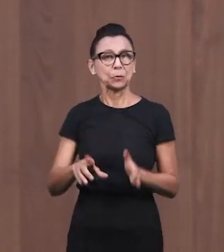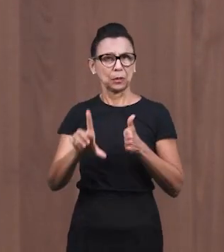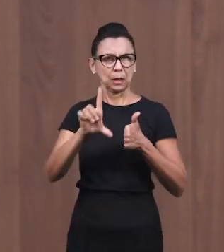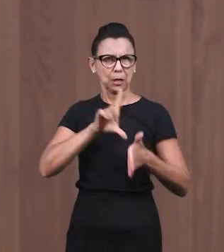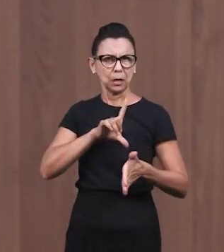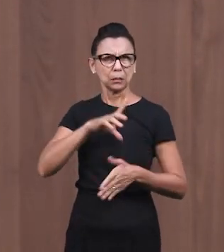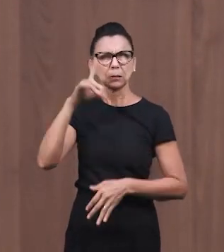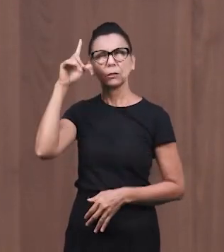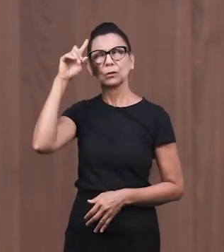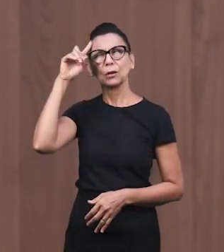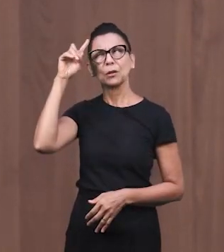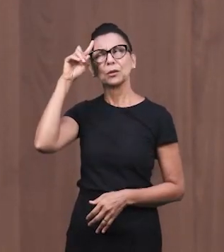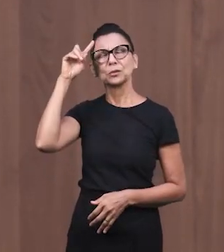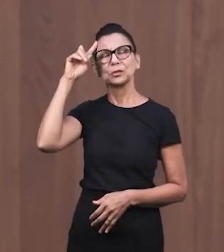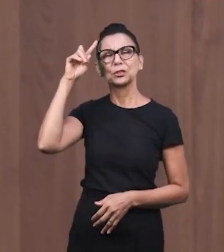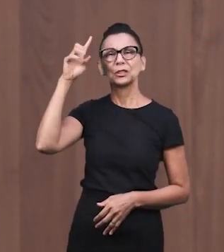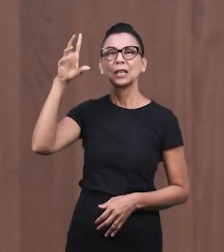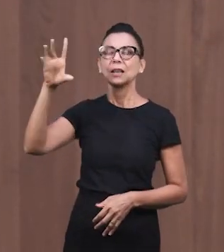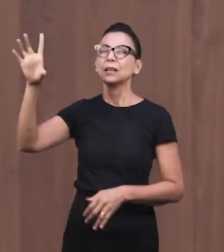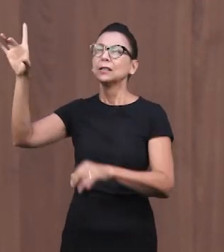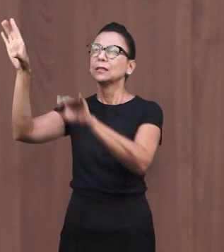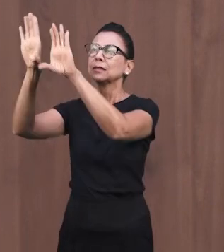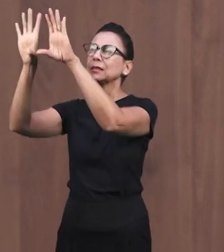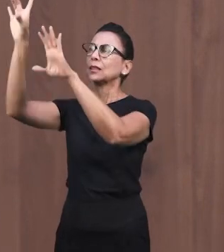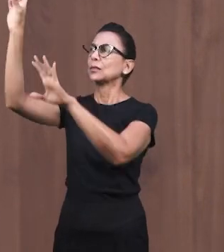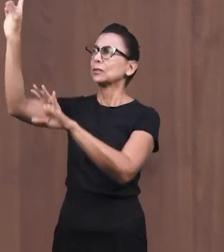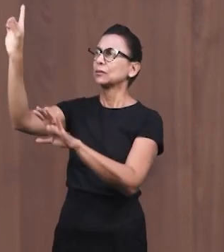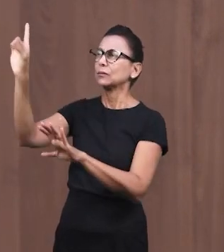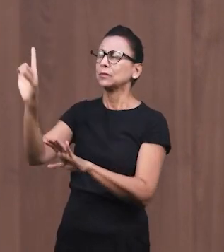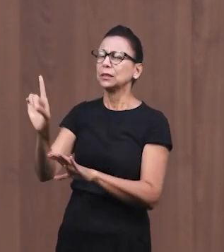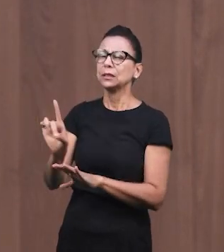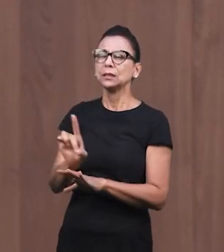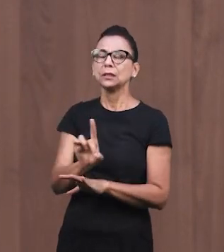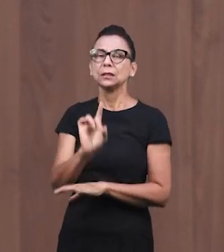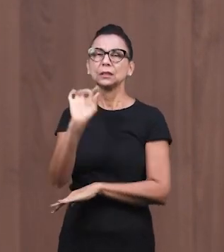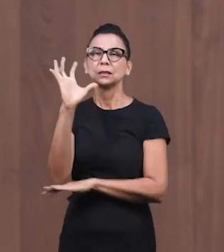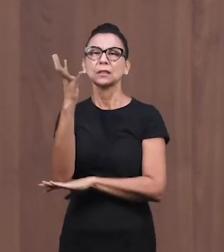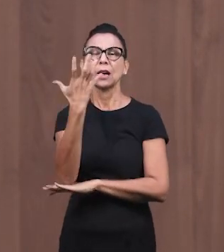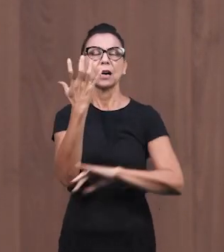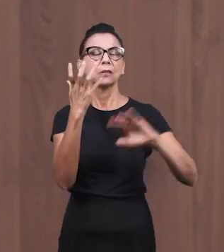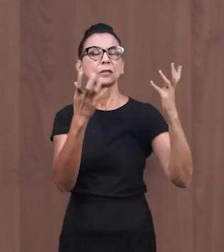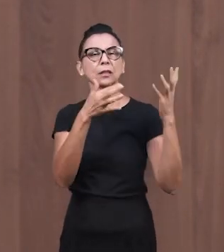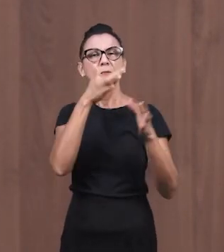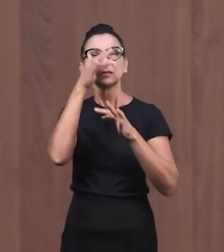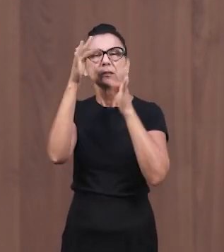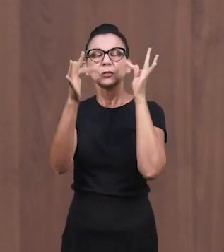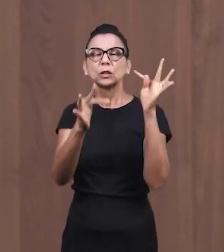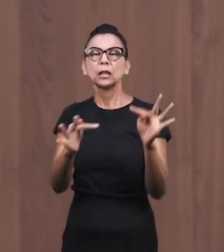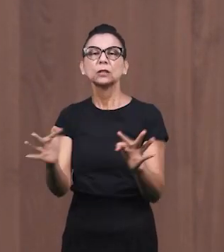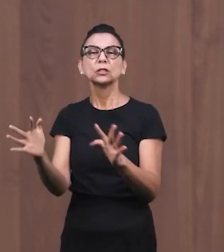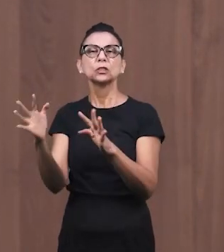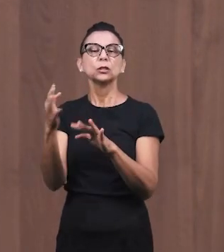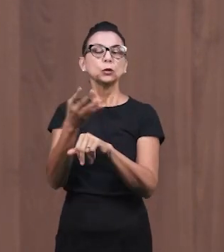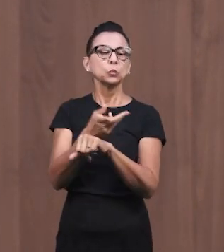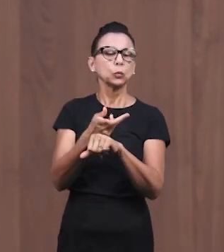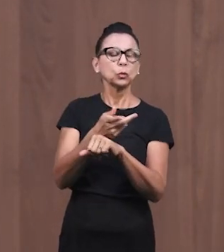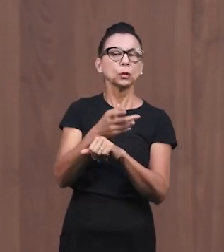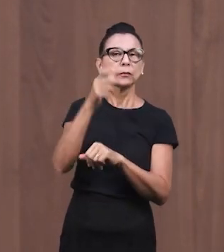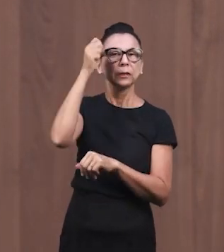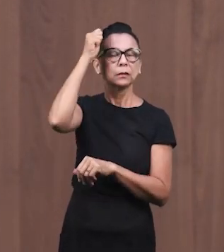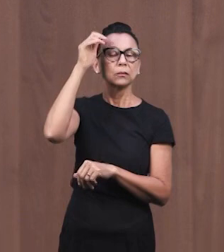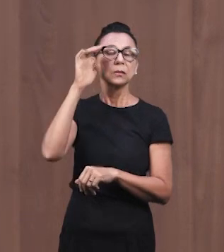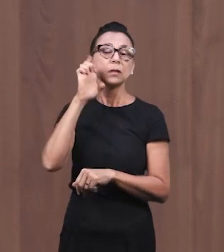Ève. Adam et Ève, ils étaient amis de Dieu. Quelle chose glorieuse, n'est-ce pas? Mais ce jour-là, quand ils